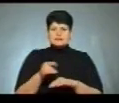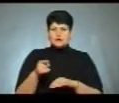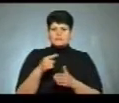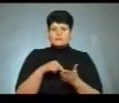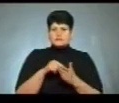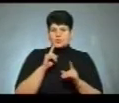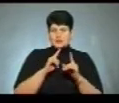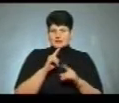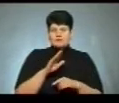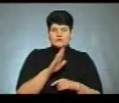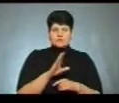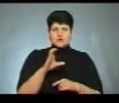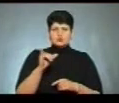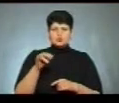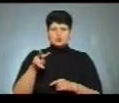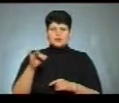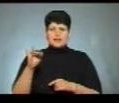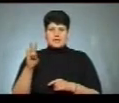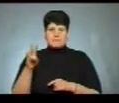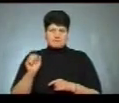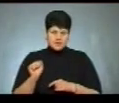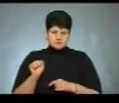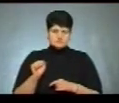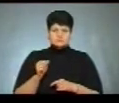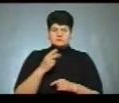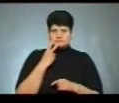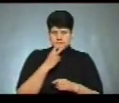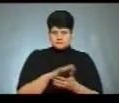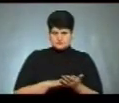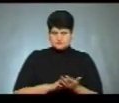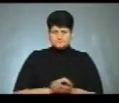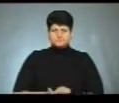міської ради Володимир Сулима. Дивимося коментар, а потім повернемося до розмови.